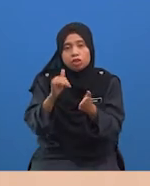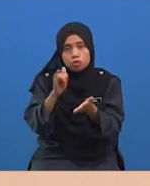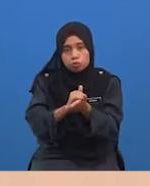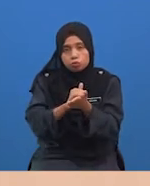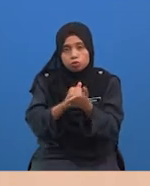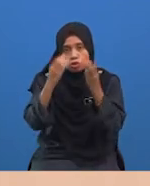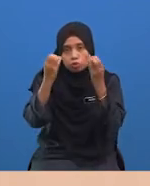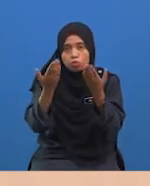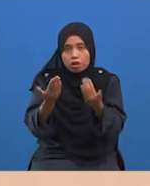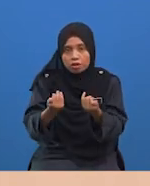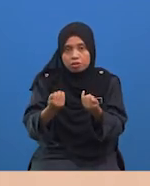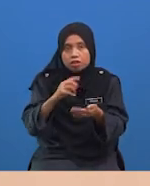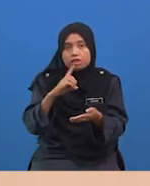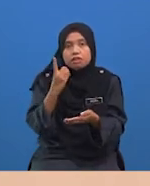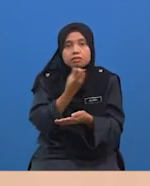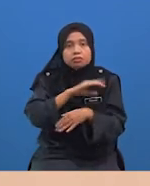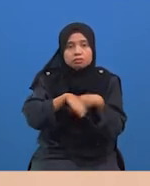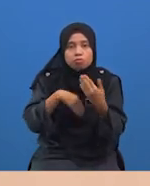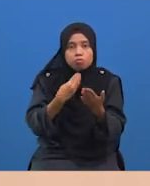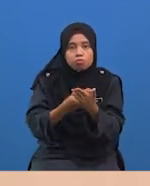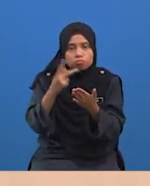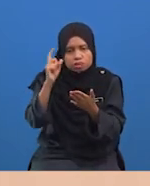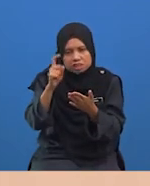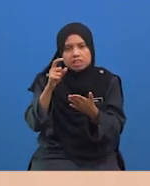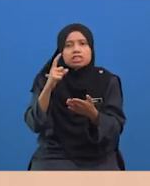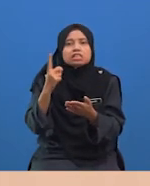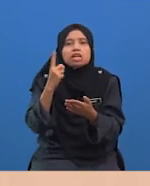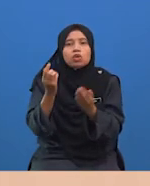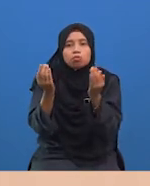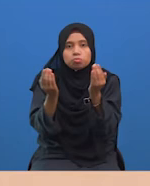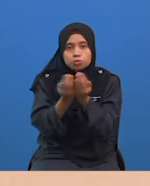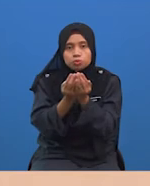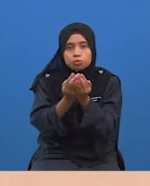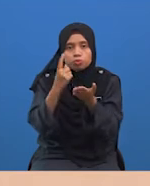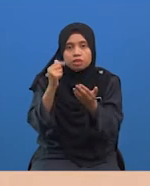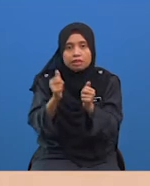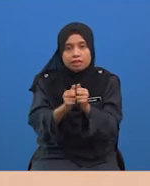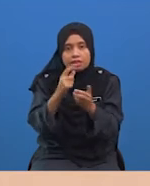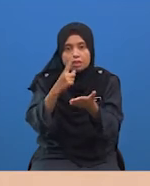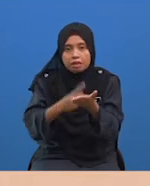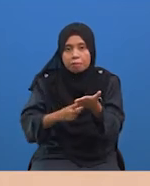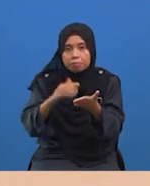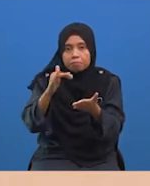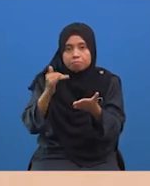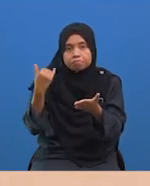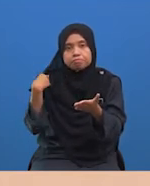cikgu berharap kita semua kena sentiasa bersyukur dengan apa yang terdapat di negara